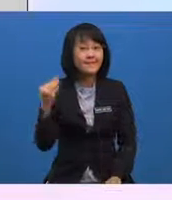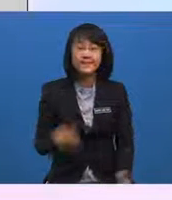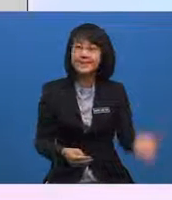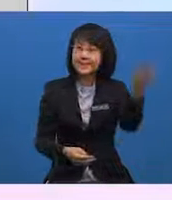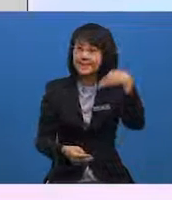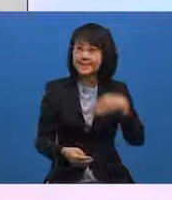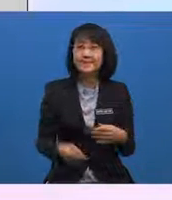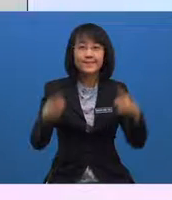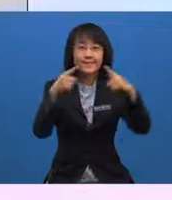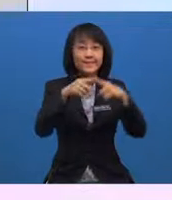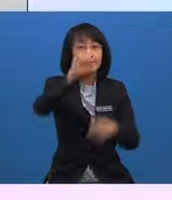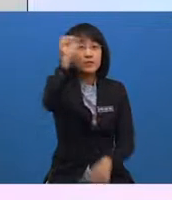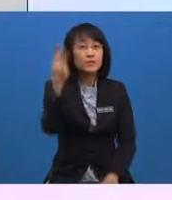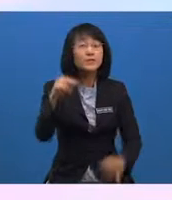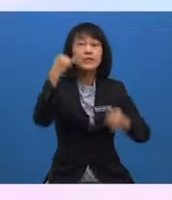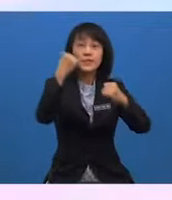yang terakhir.